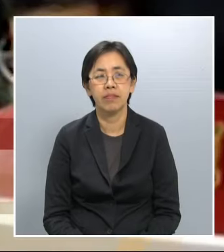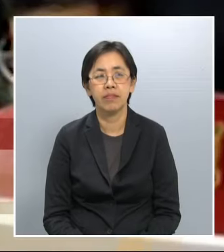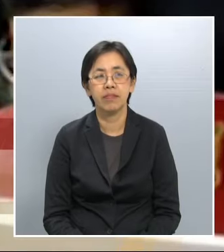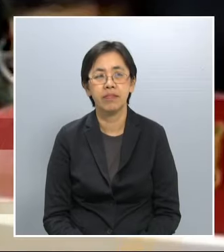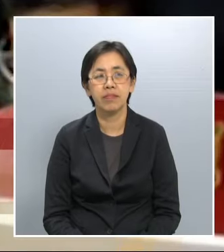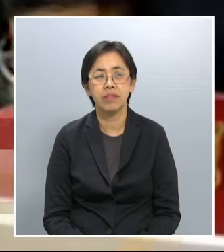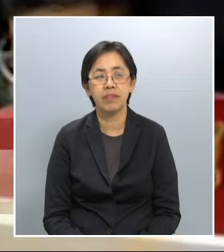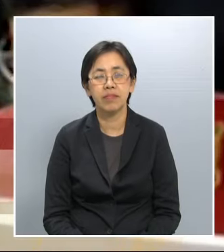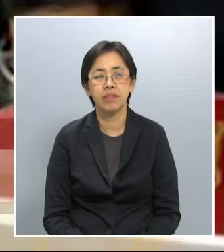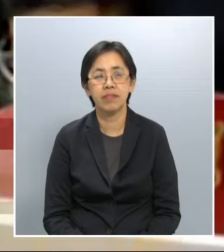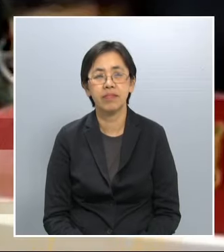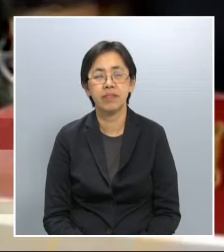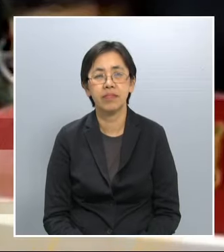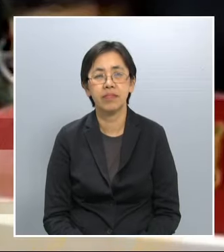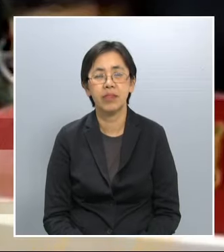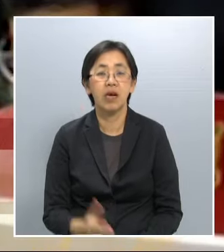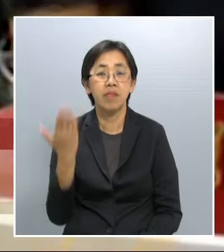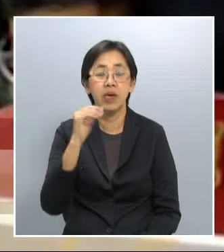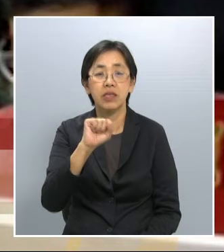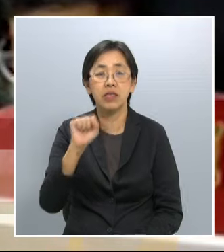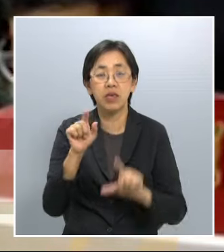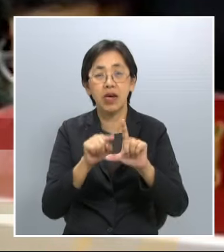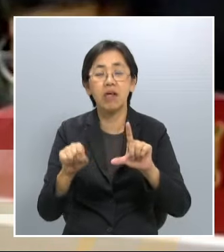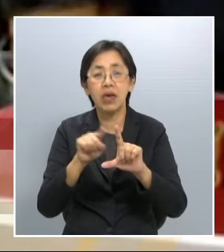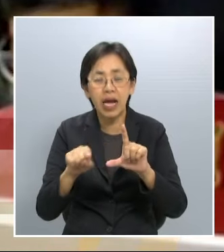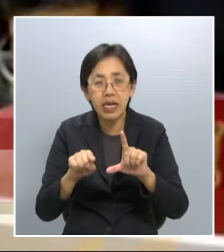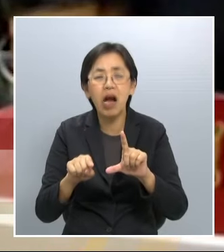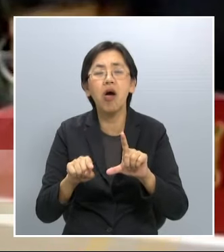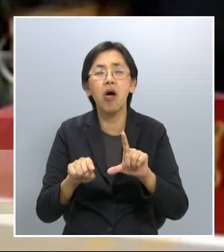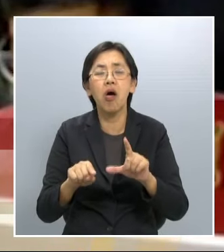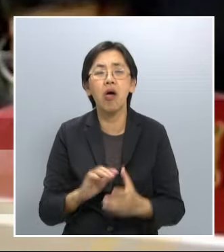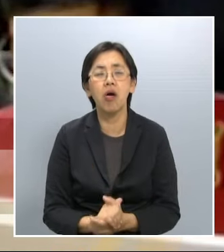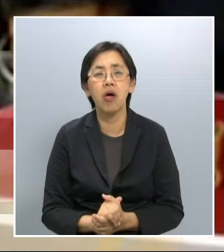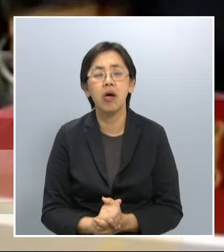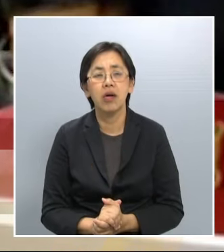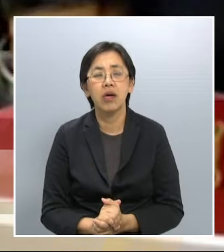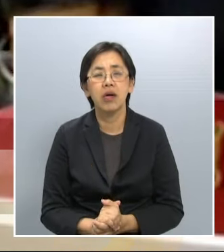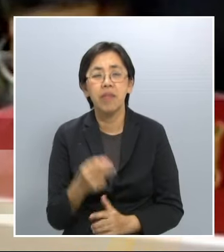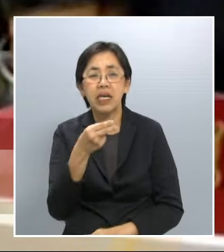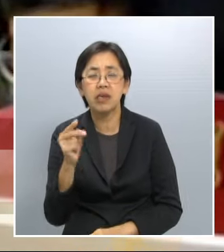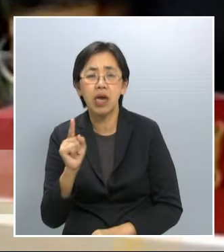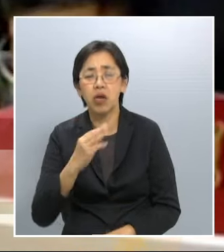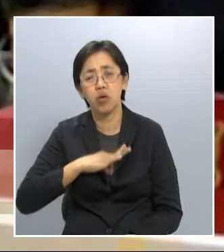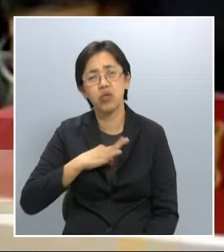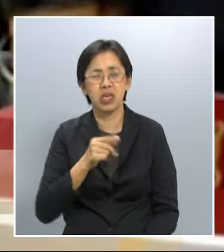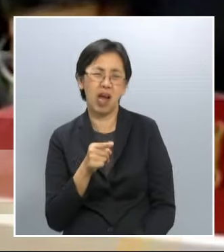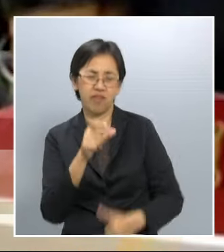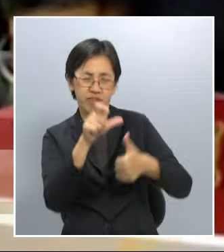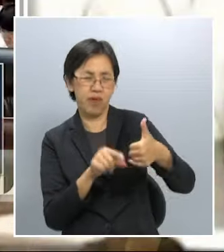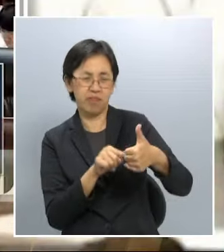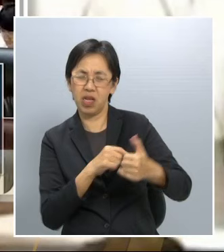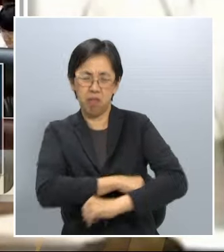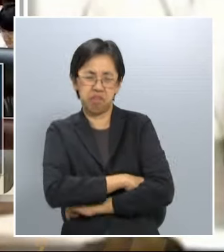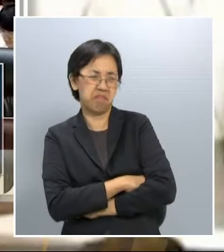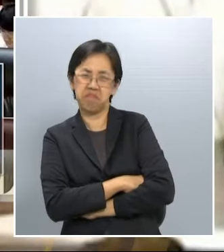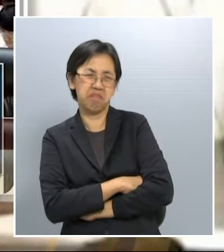กระทั่งคุณอมรรัตน์ ชลประมิตรกุลอดีตส.ส.ก้าวไกลก็ทวิตข้อความระบุว่าดิฉันเห็นด้วยว่ามูฟนี้ไม่โอเ